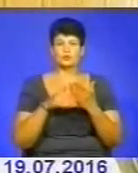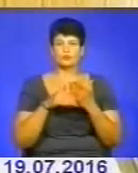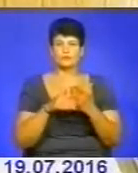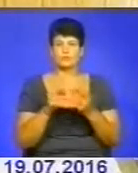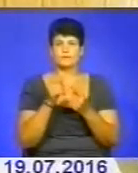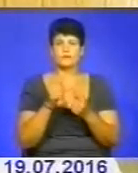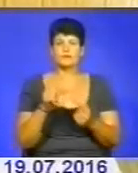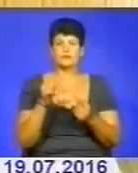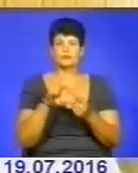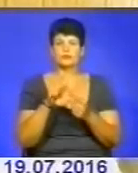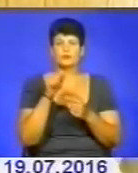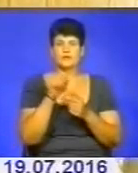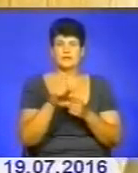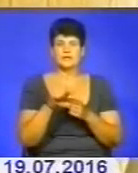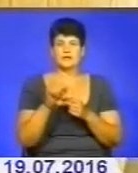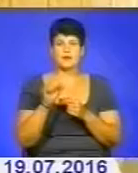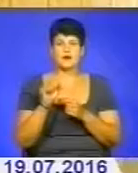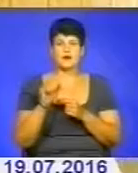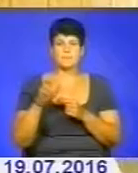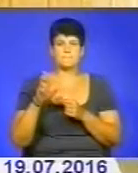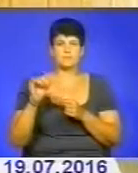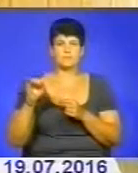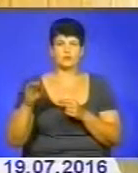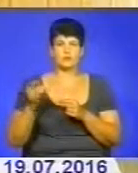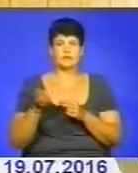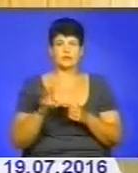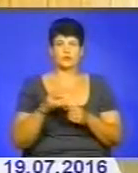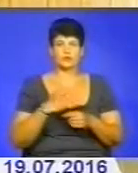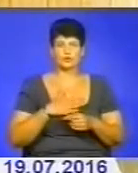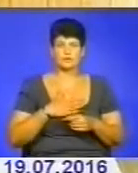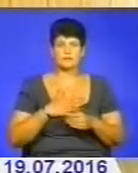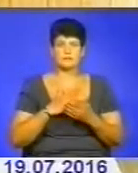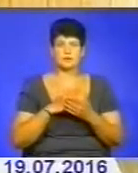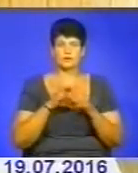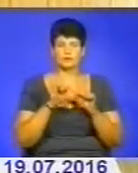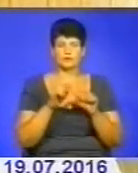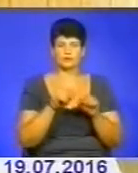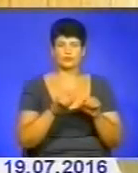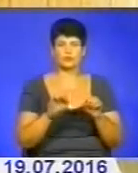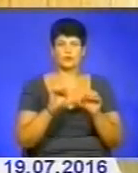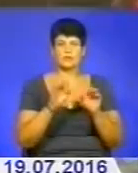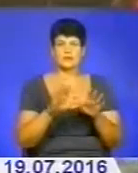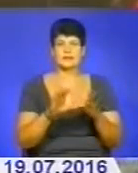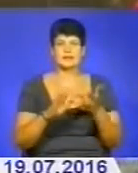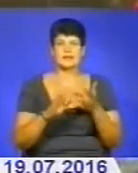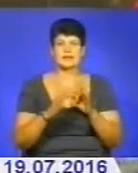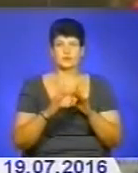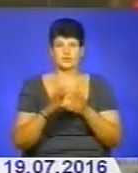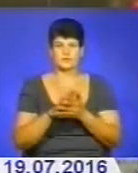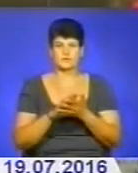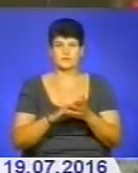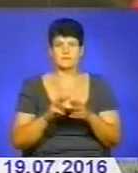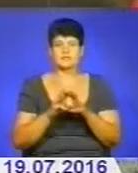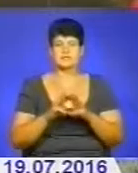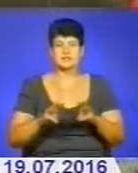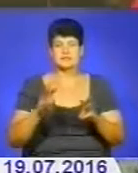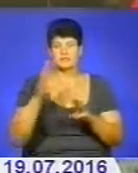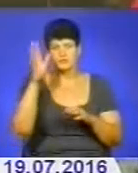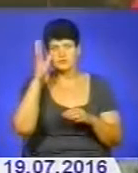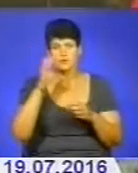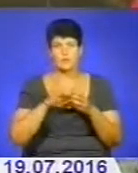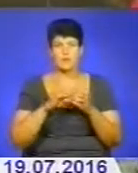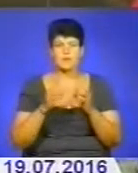ті абітурієнти, які приходять до нас, вони мають можливість тут подати електронну заяву. У Міністерстві освіти і науки проблеми